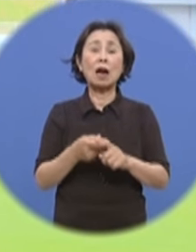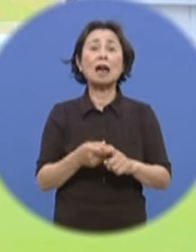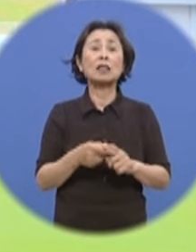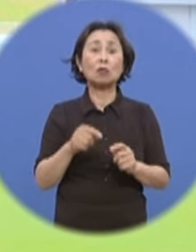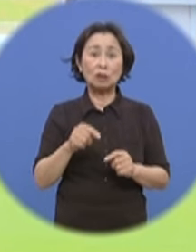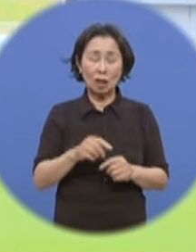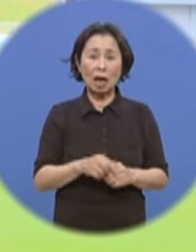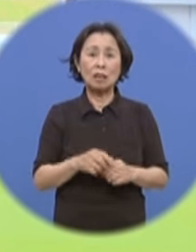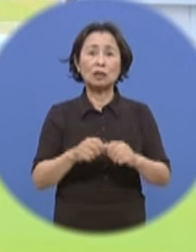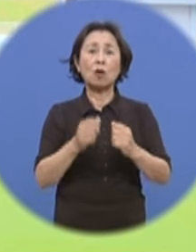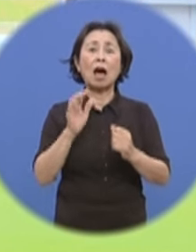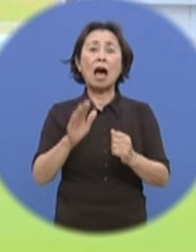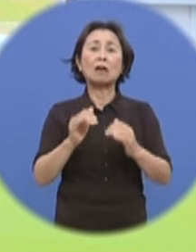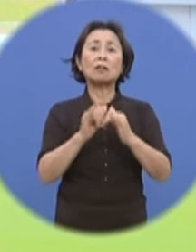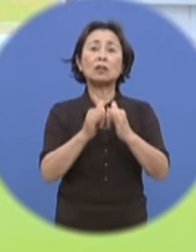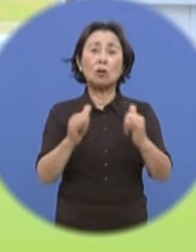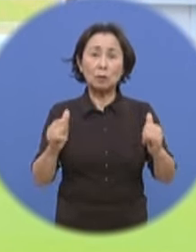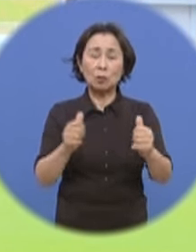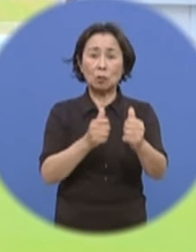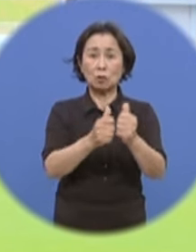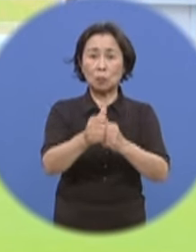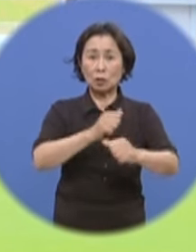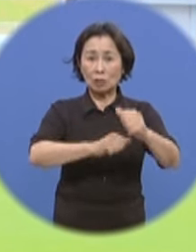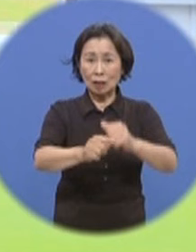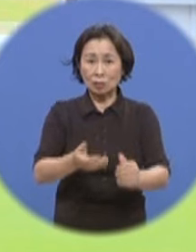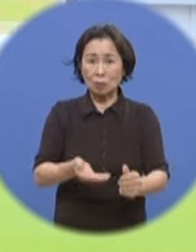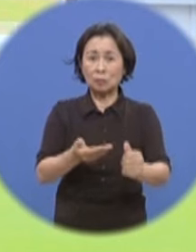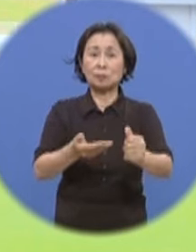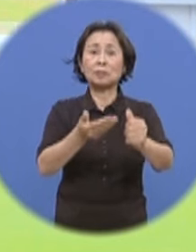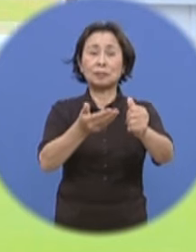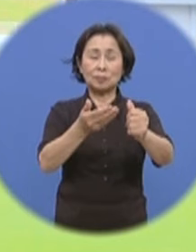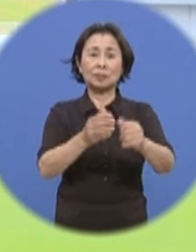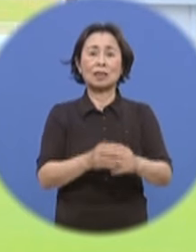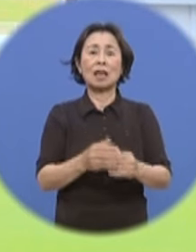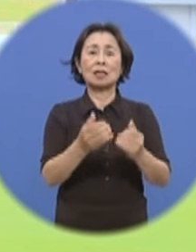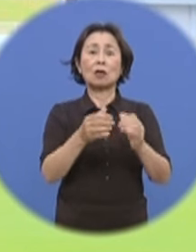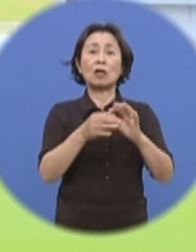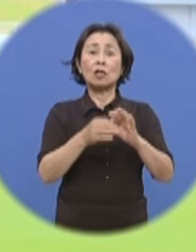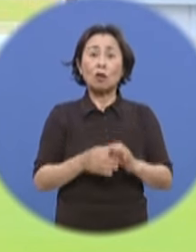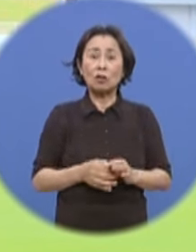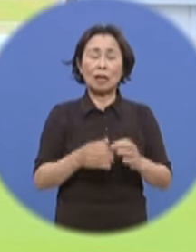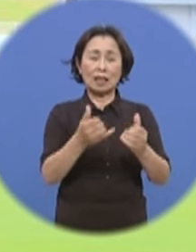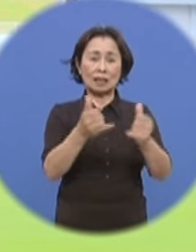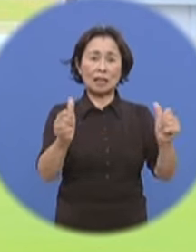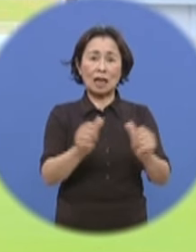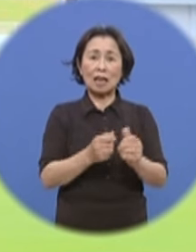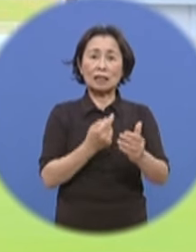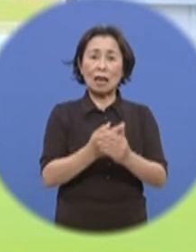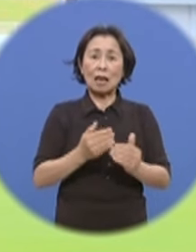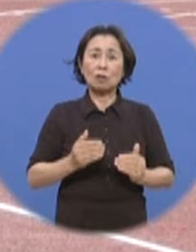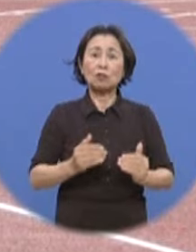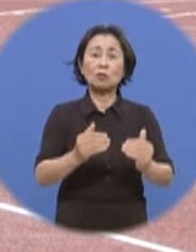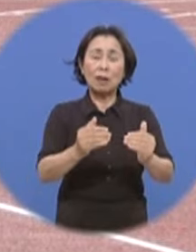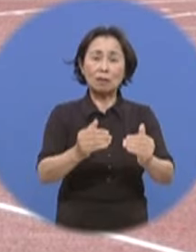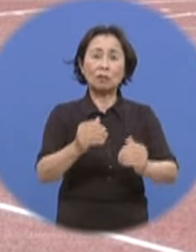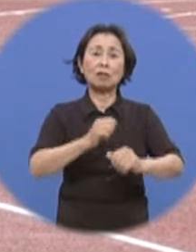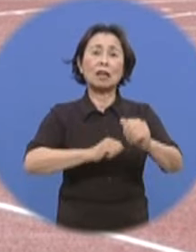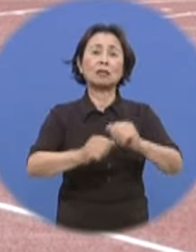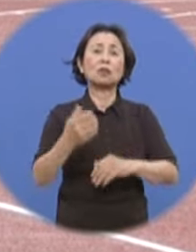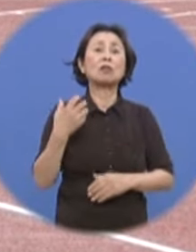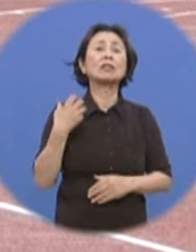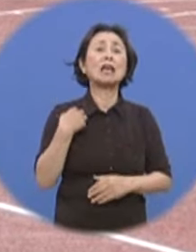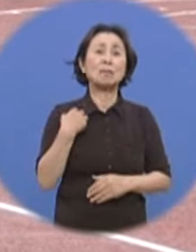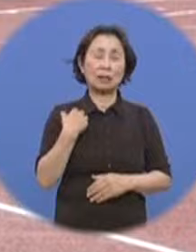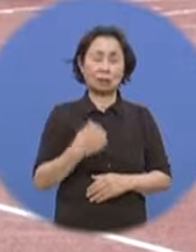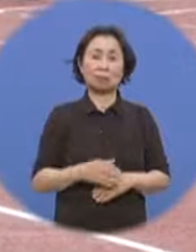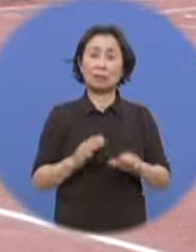障害のある方のスポーツ活動を進行することにより社会参加を推進する活動をしています近年